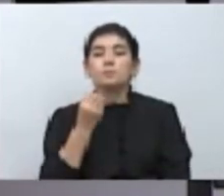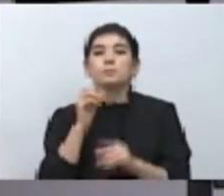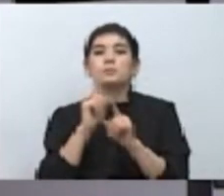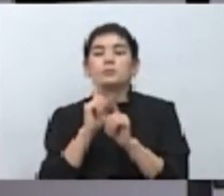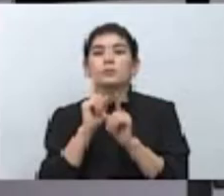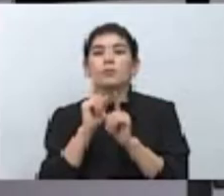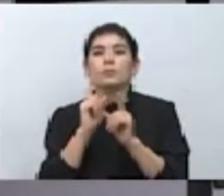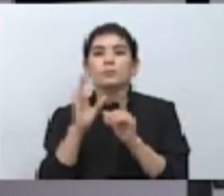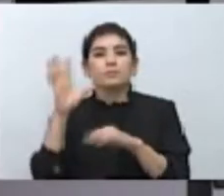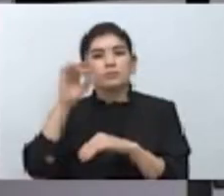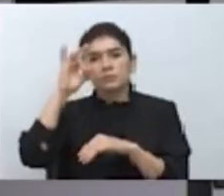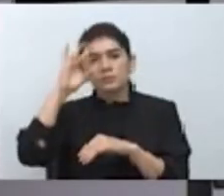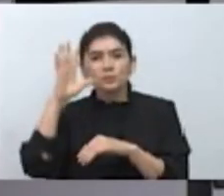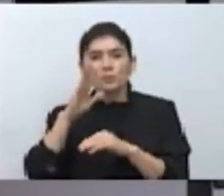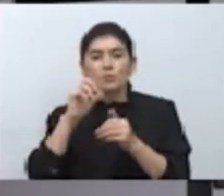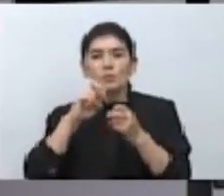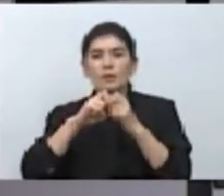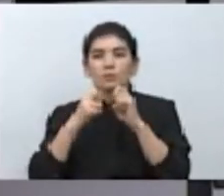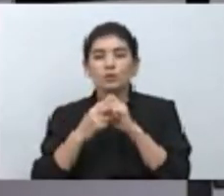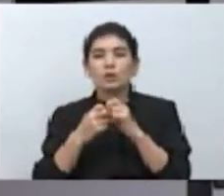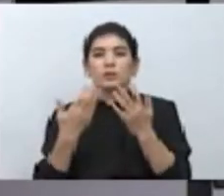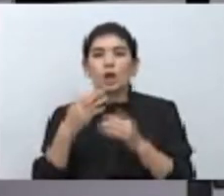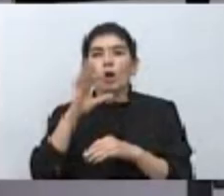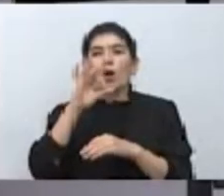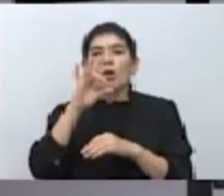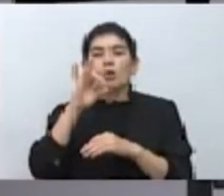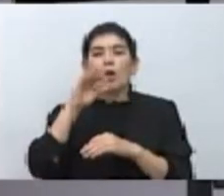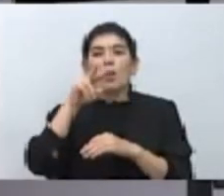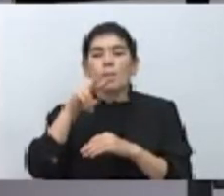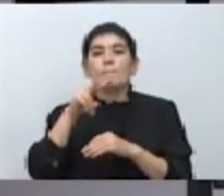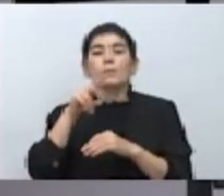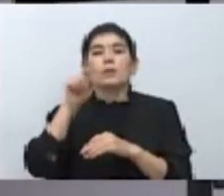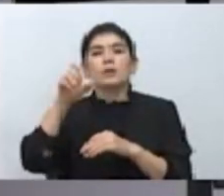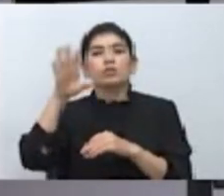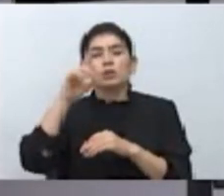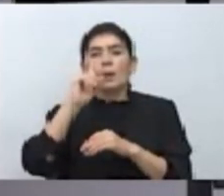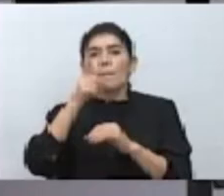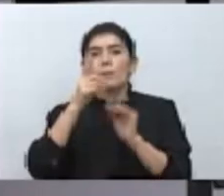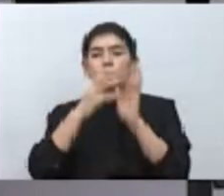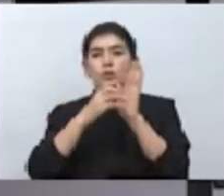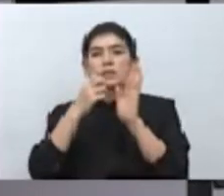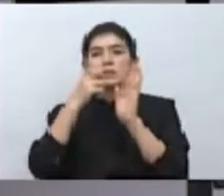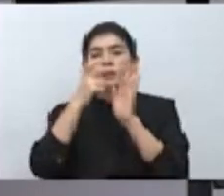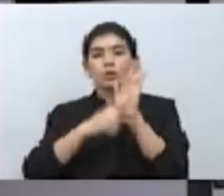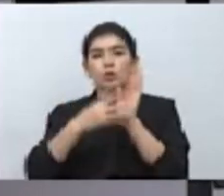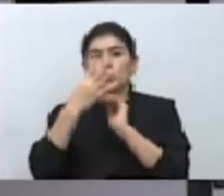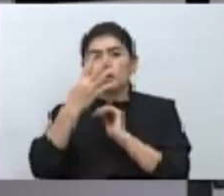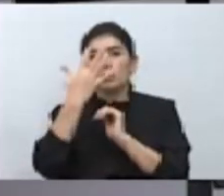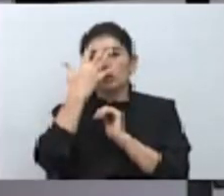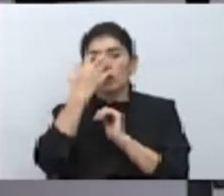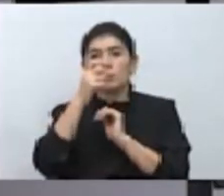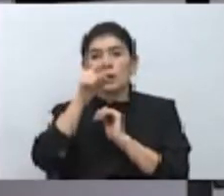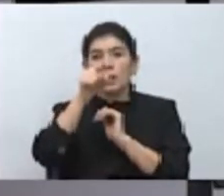hozirgi kunda eng dolzarb muammolardan biri bo'lgan Orol muammosi. Ma'lumki 1984-yilda suratga